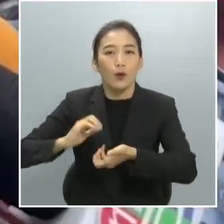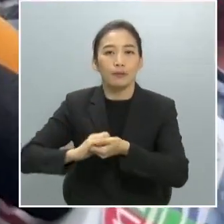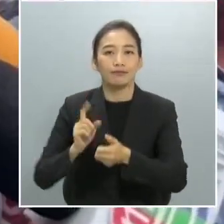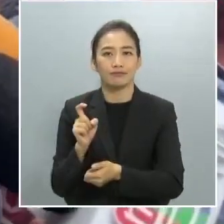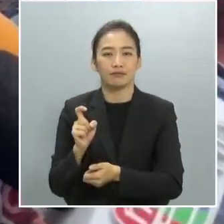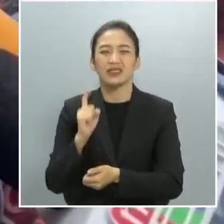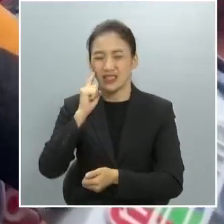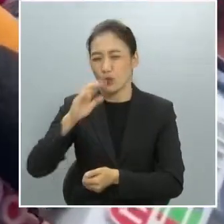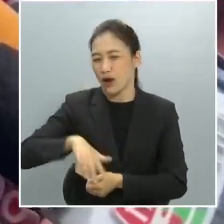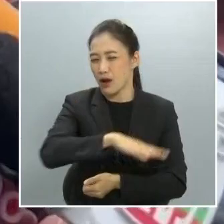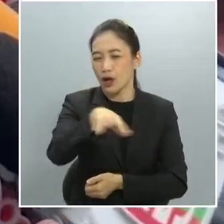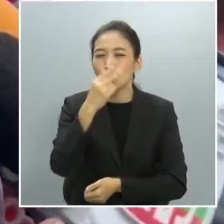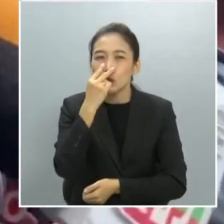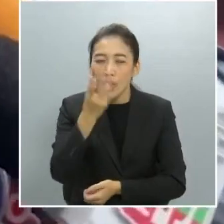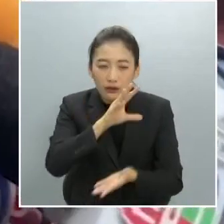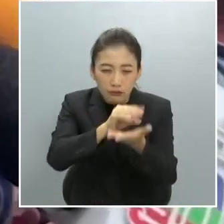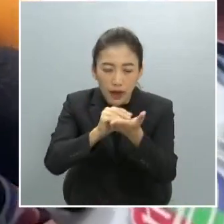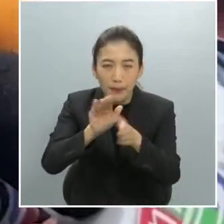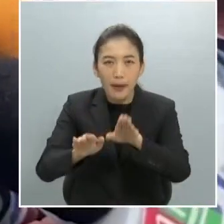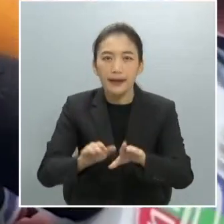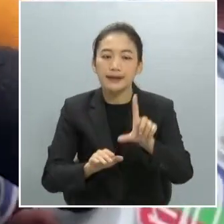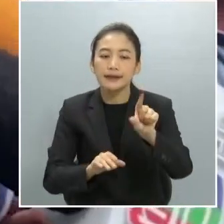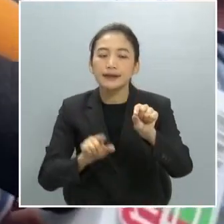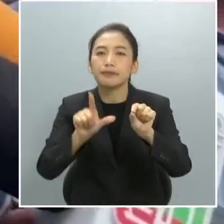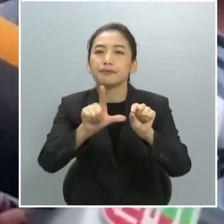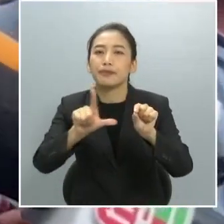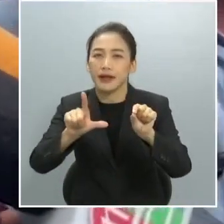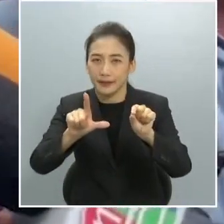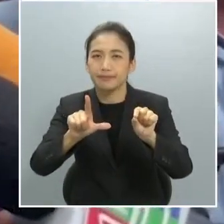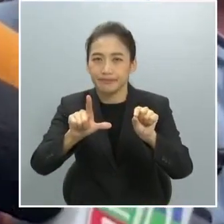ค่ะท่านก็อธิบายคำว่า1ครอบครัว1ซอฟต์พาวเวอร์นะคะวันนี้ ครับ